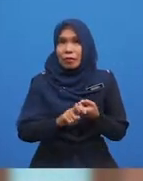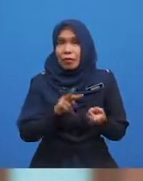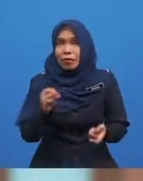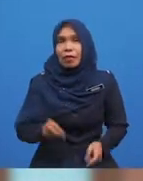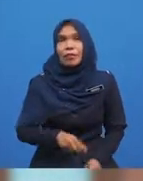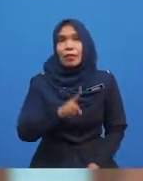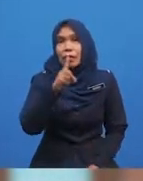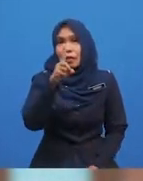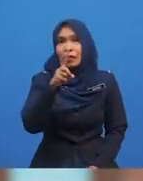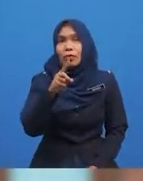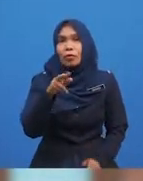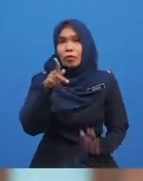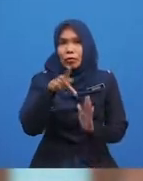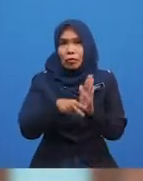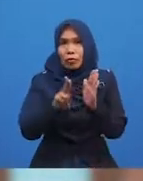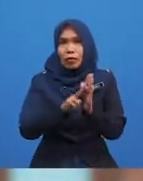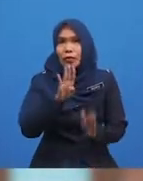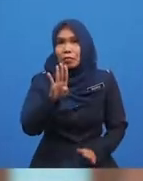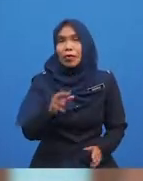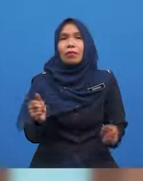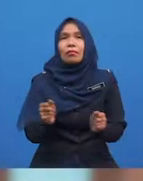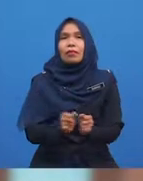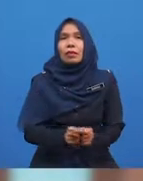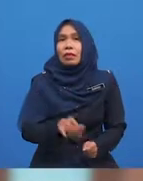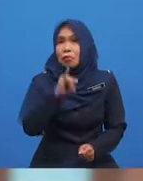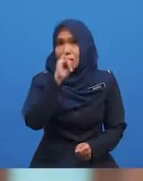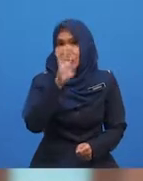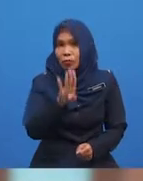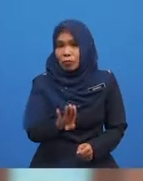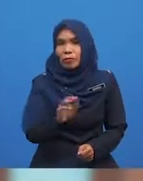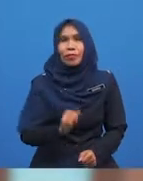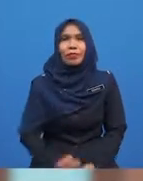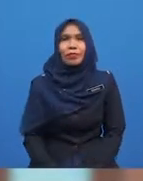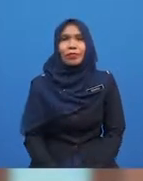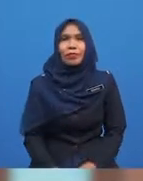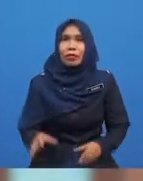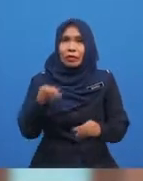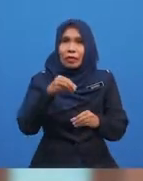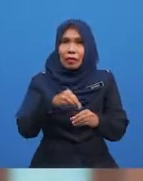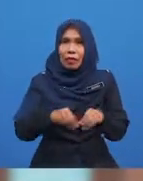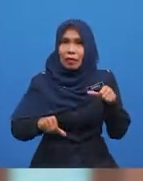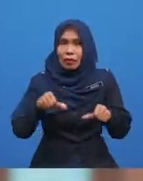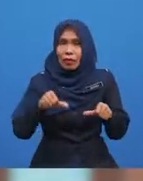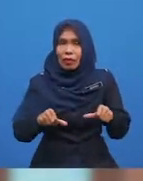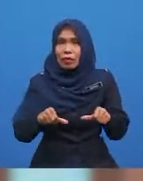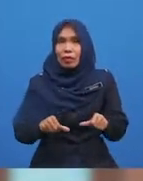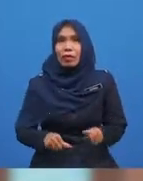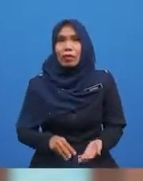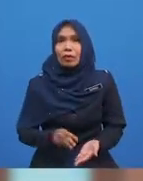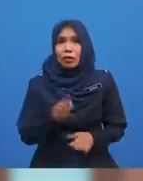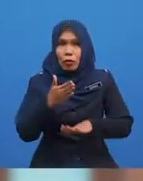1/4 dengan suku sebenarnya? Dalam aktiviti memotong wafer, cikgu